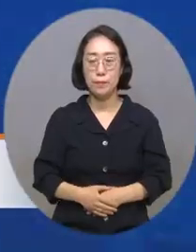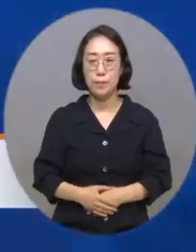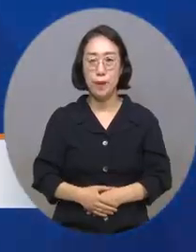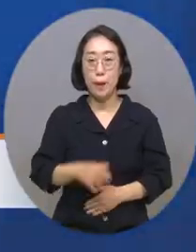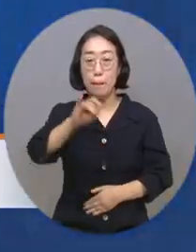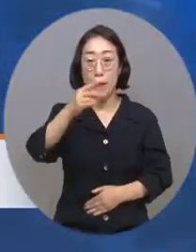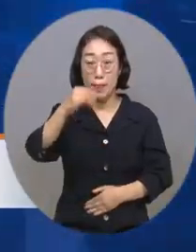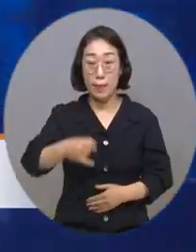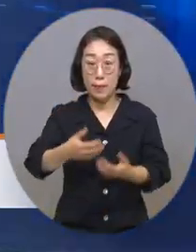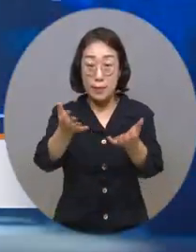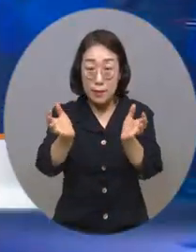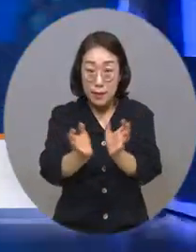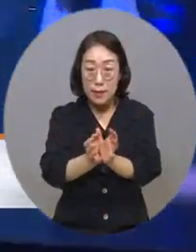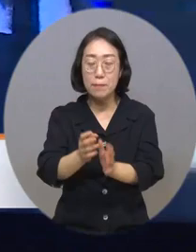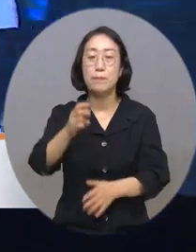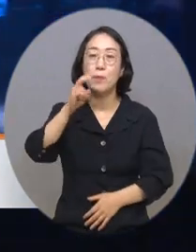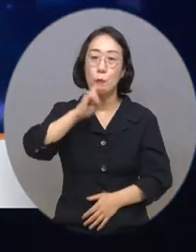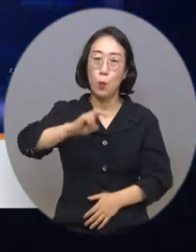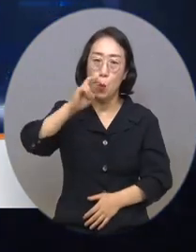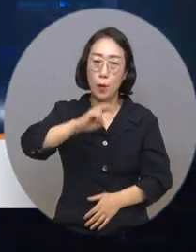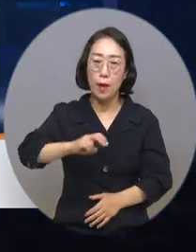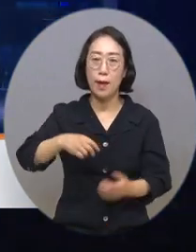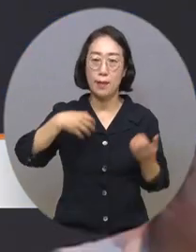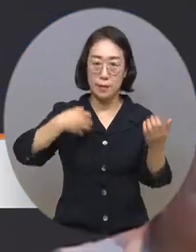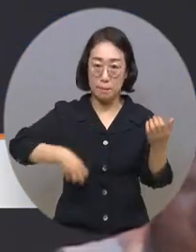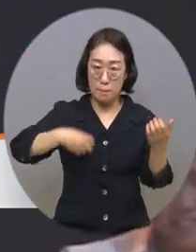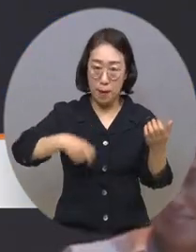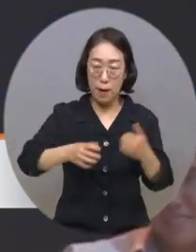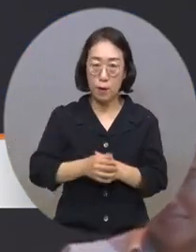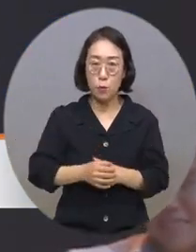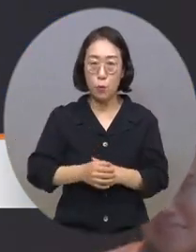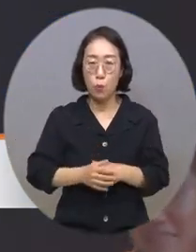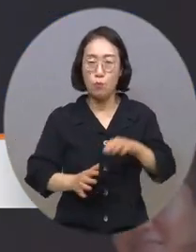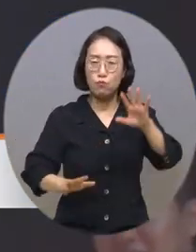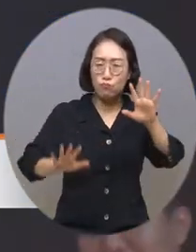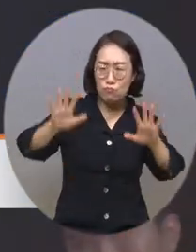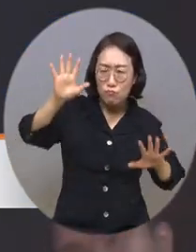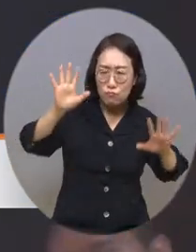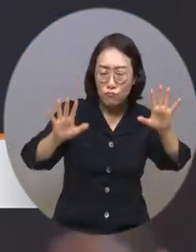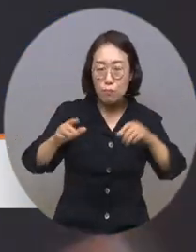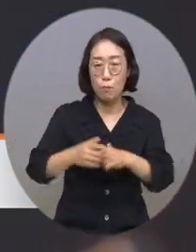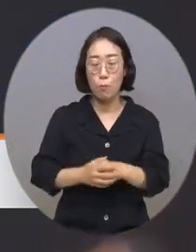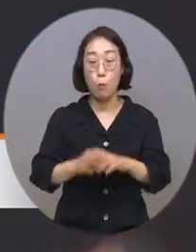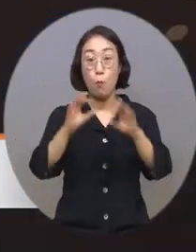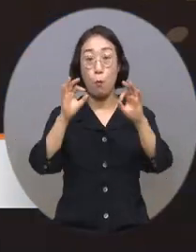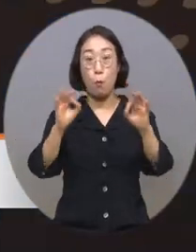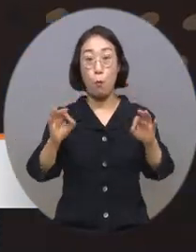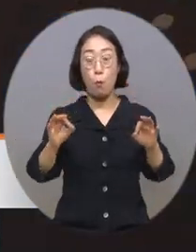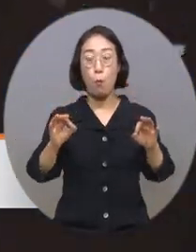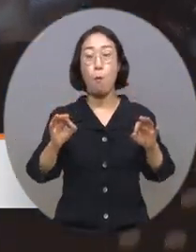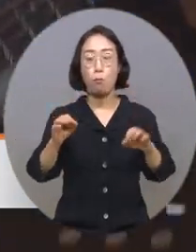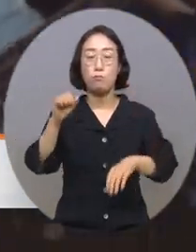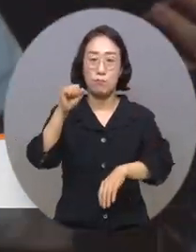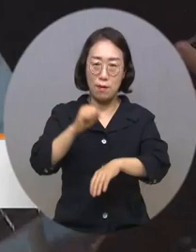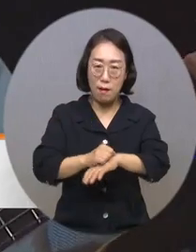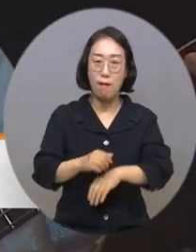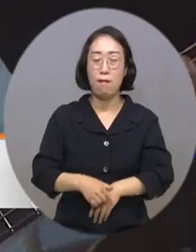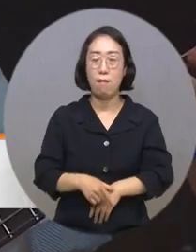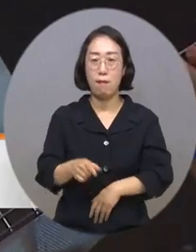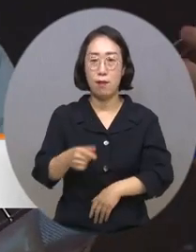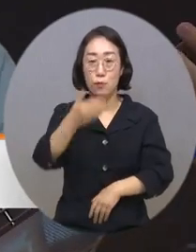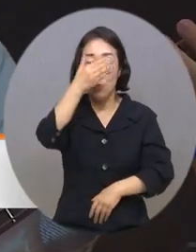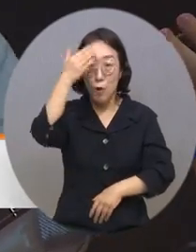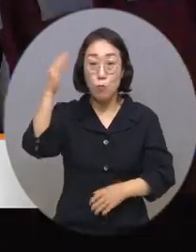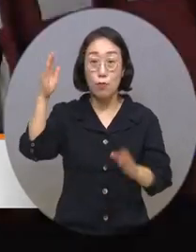밴드를 통해 전달되는 선율, 그리고 진심을 담은 연기가 관객들의 시선을 사로잡습니다. 바로 청소년들이